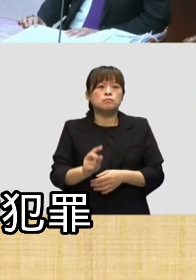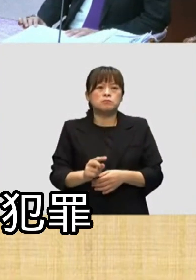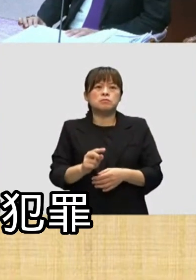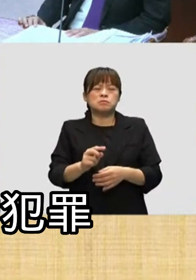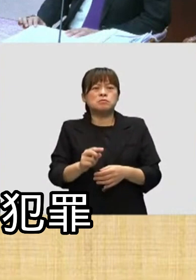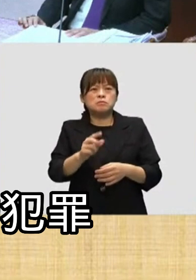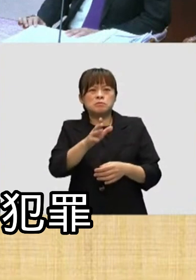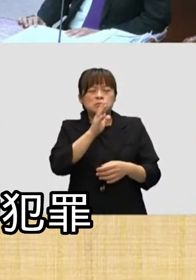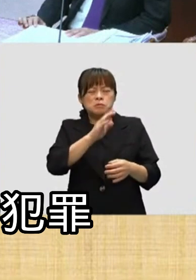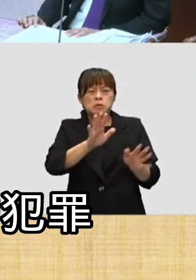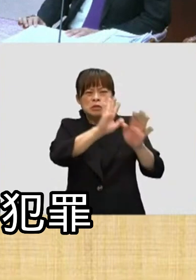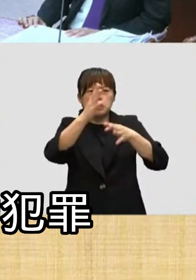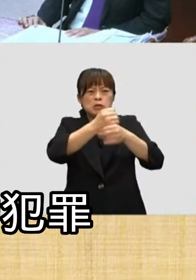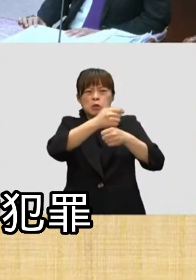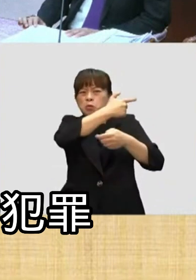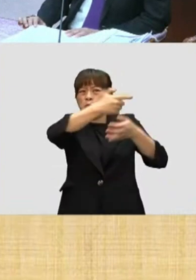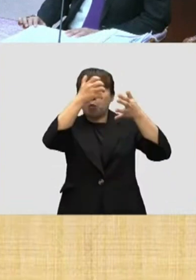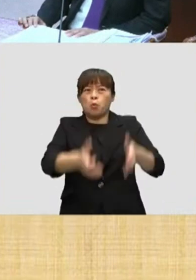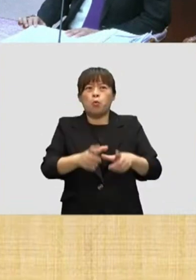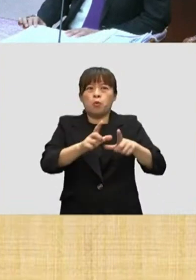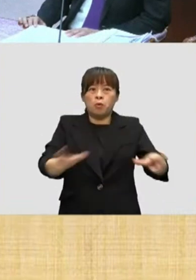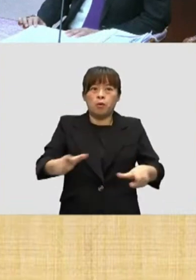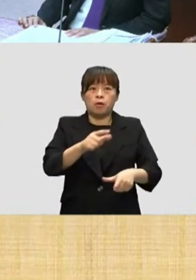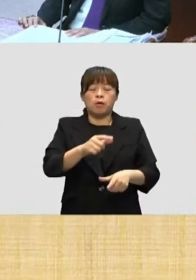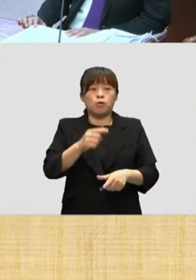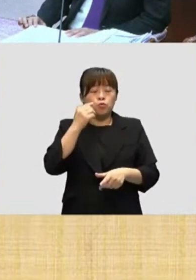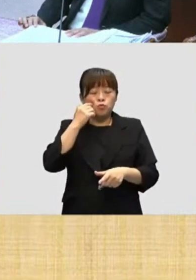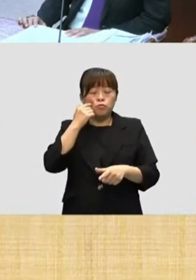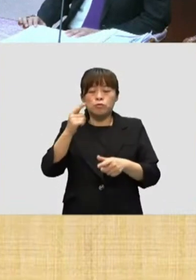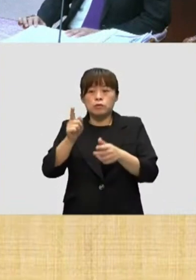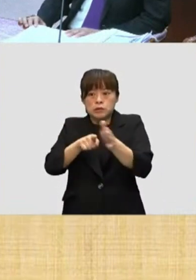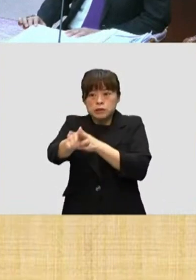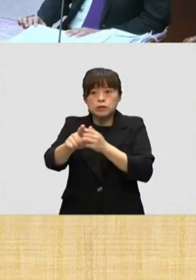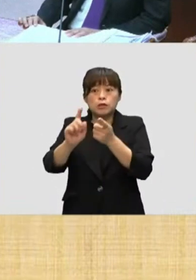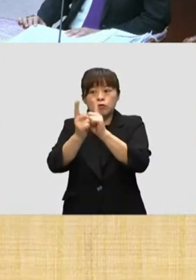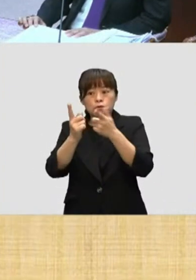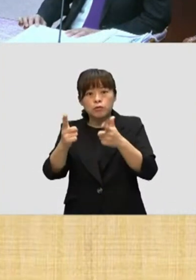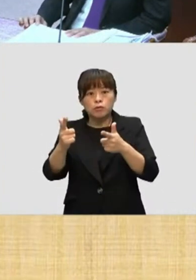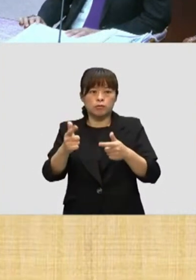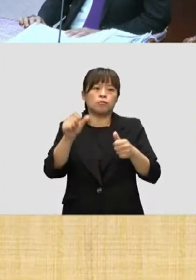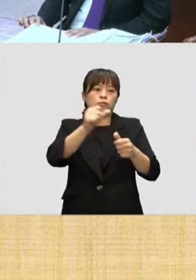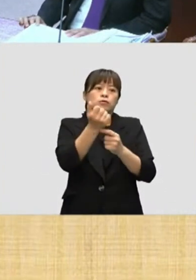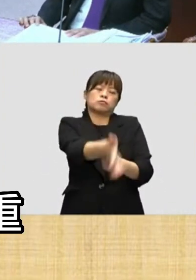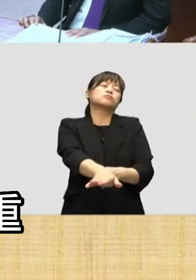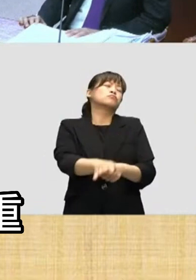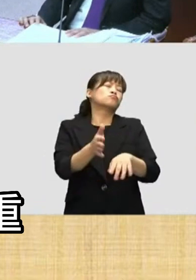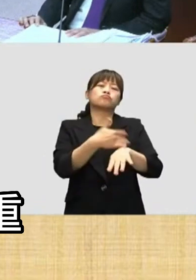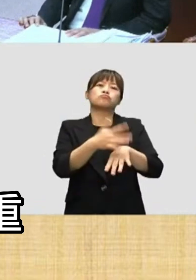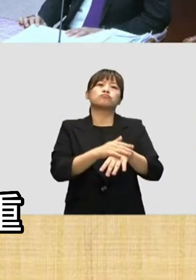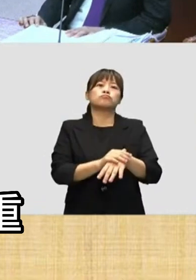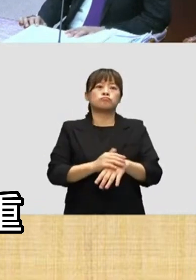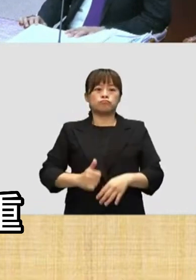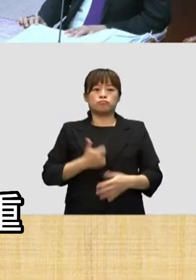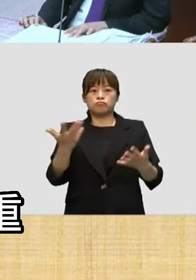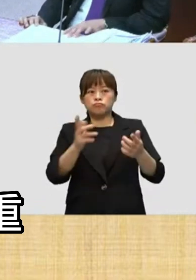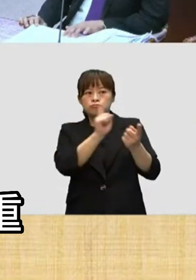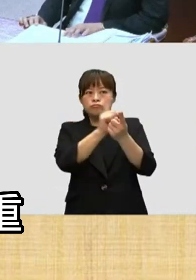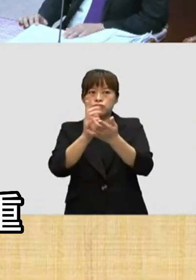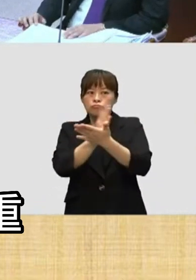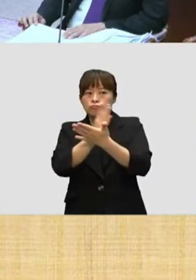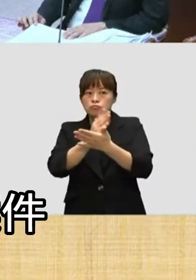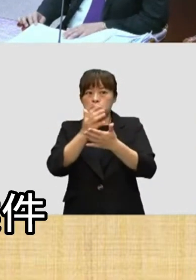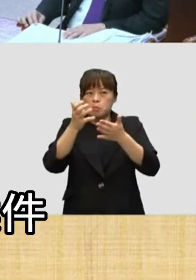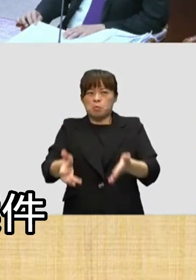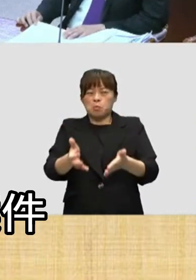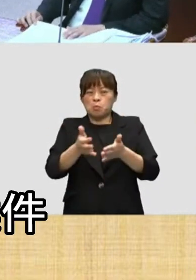是为情节最严重的犯罪，如果不是直接故意也不会判处死刑。实务上判断是否情节最严